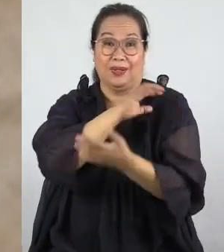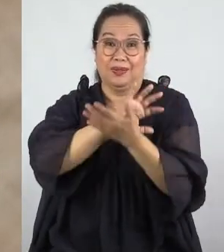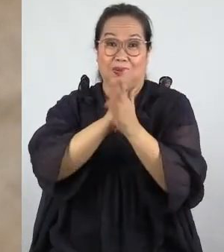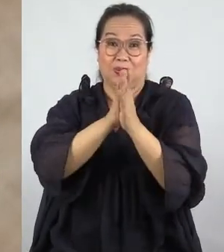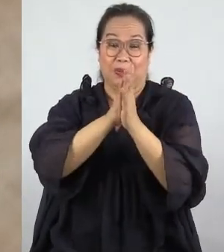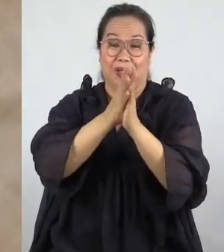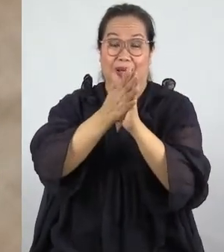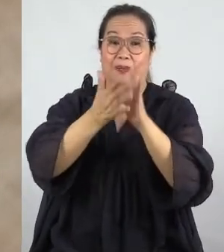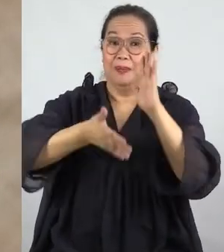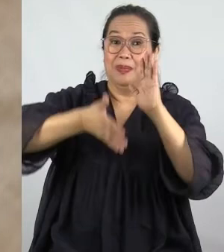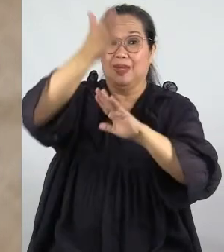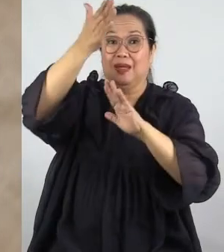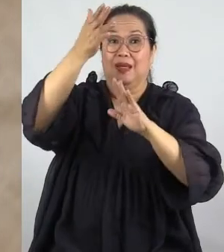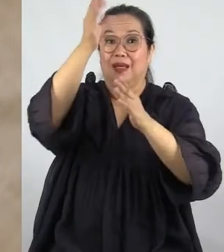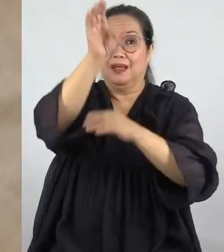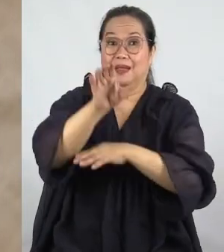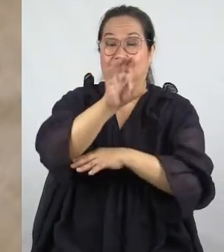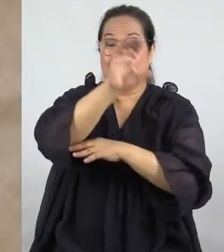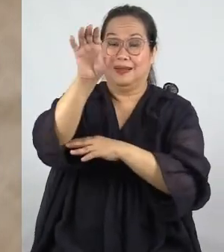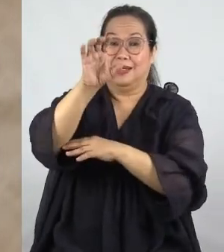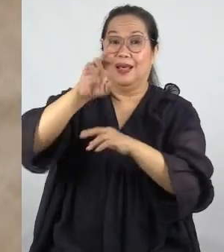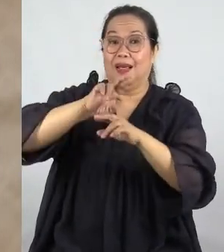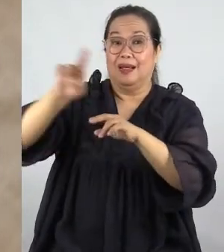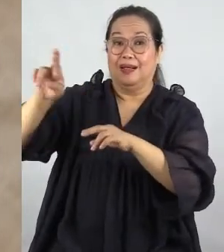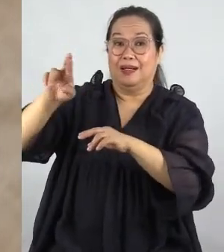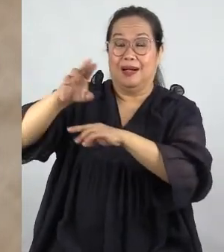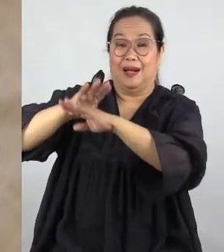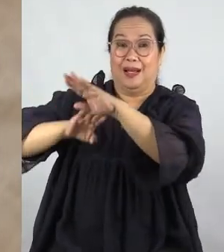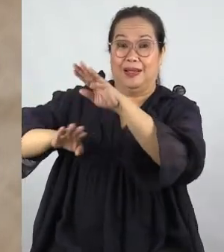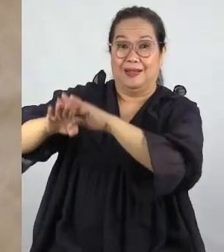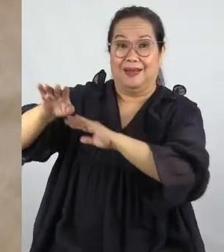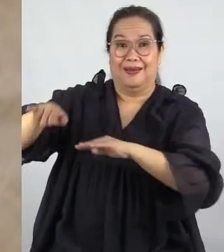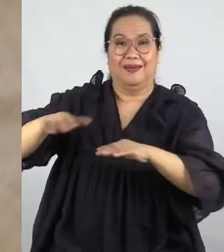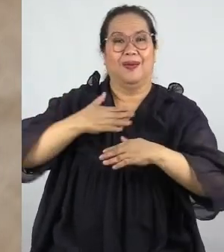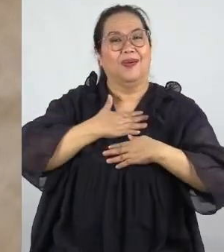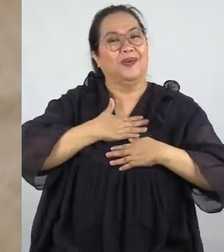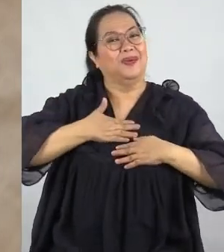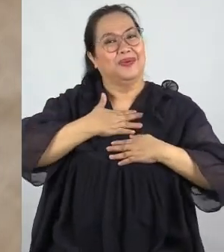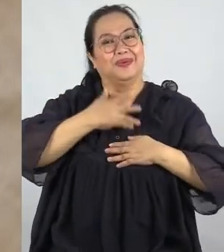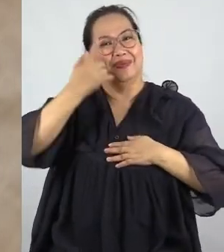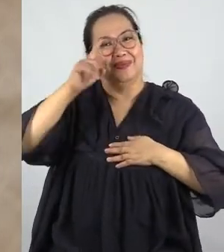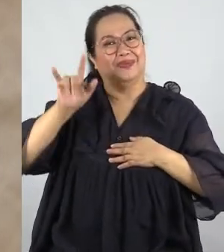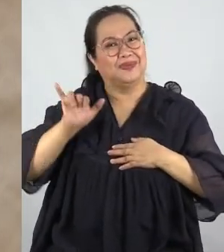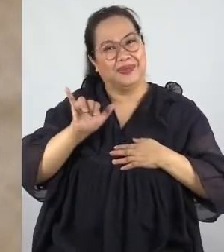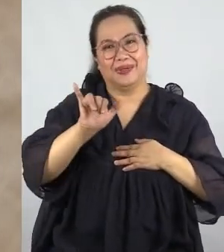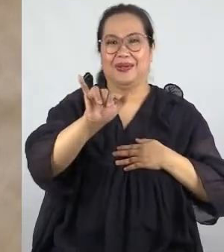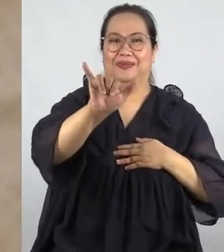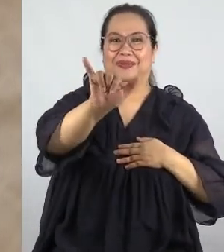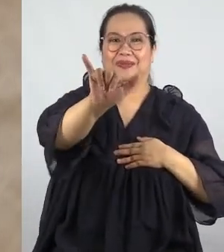sa krus. At your right hand are pleasures forevermore.